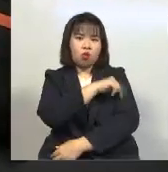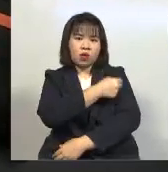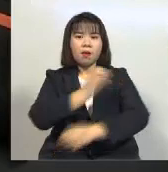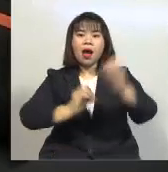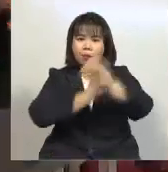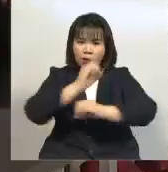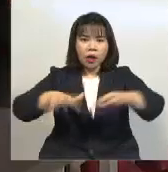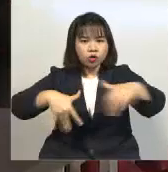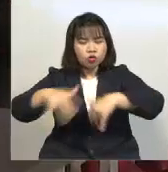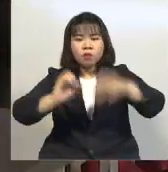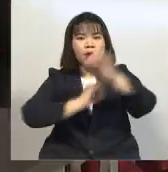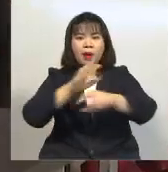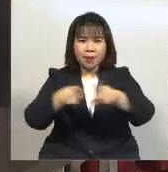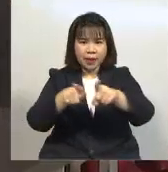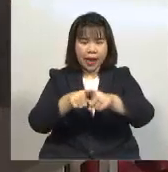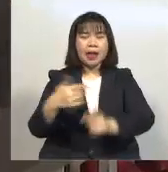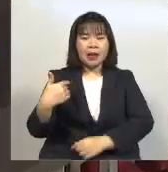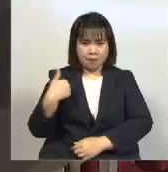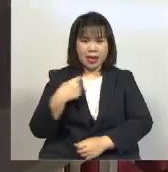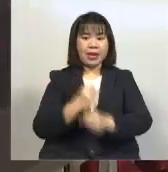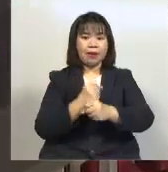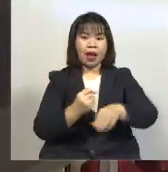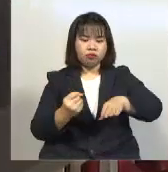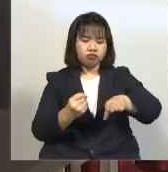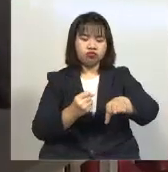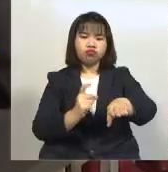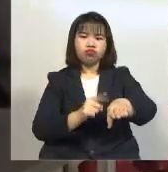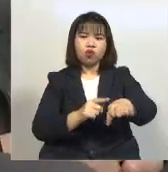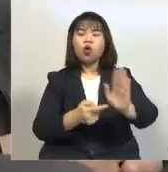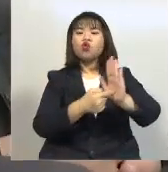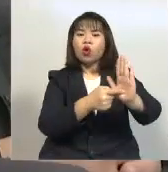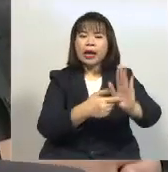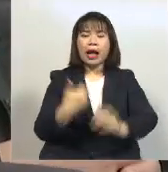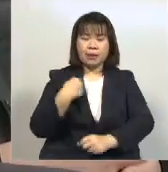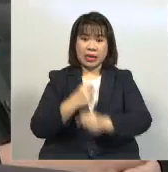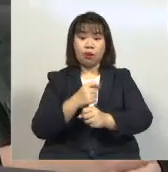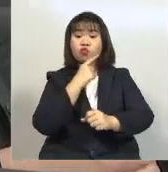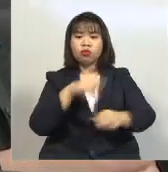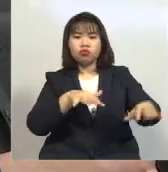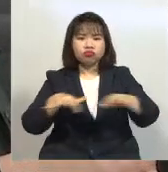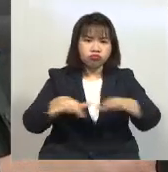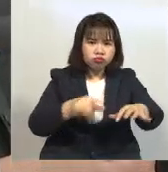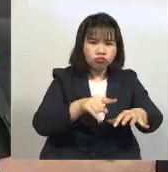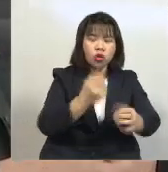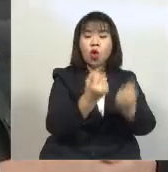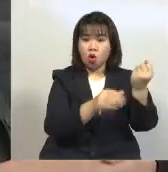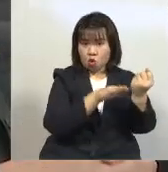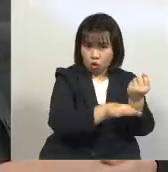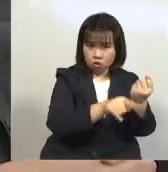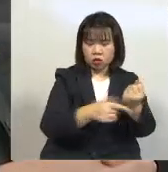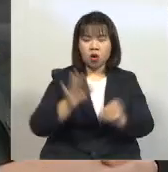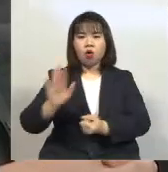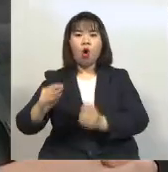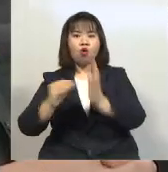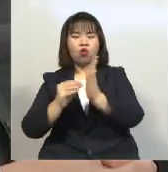ชนรวมถึงการจัดการแสดงรถสาธิตสถานการณ์จำลองแผ่นดินไหวรถสร้างความปลอดภัยของกรุ